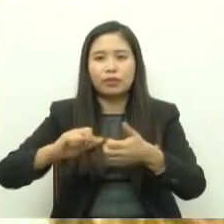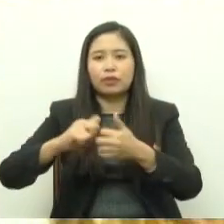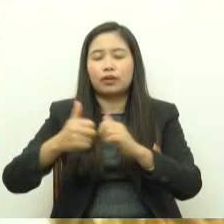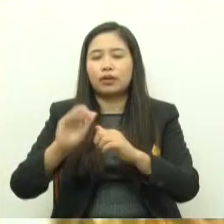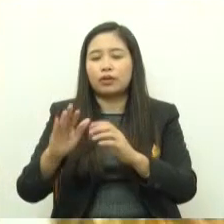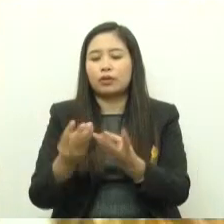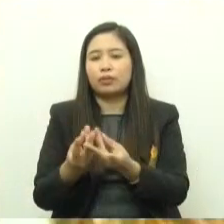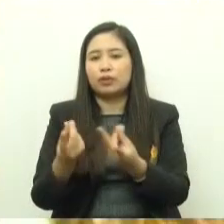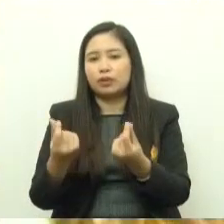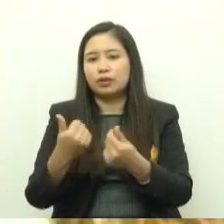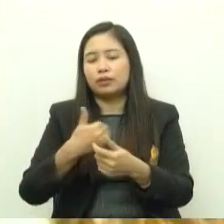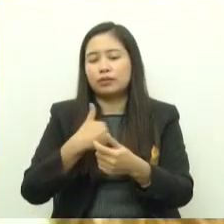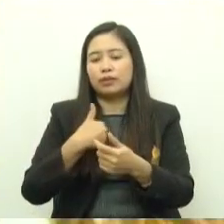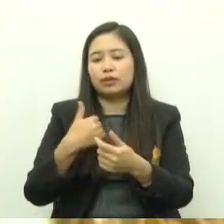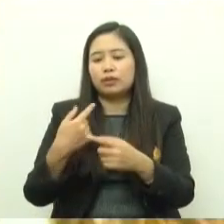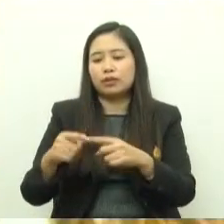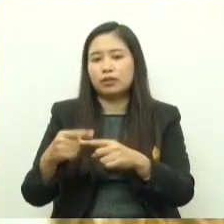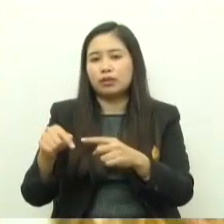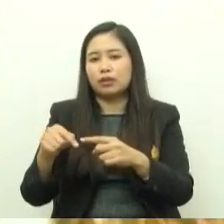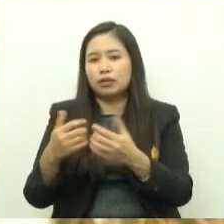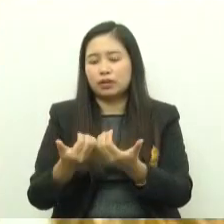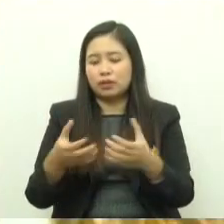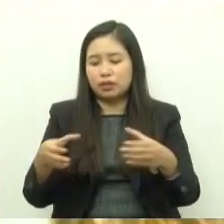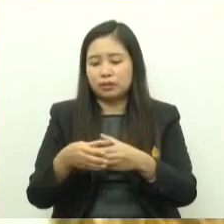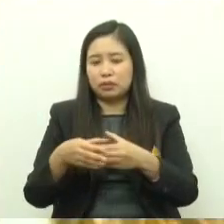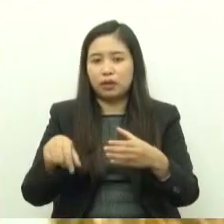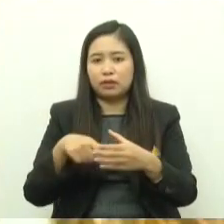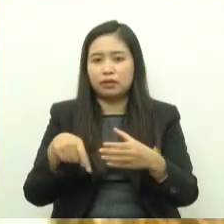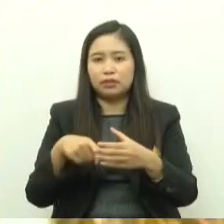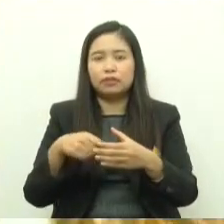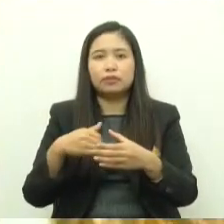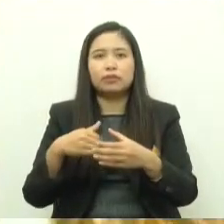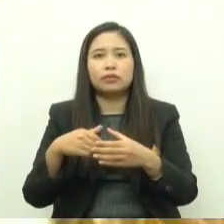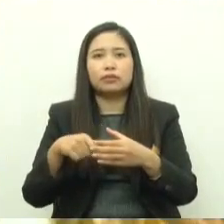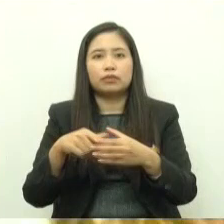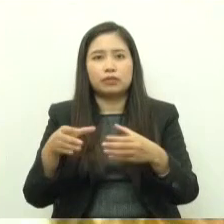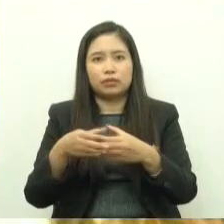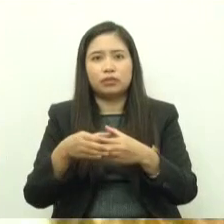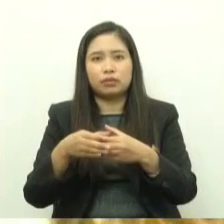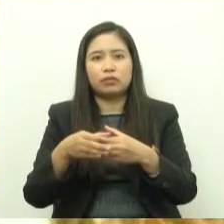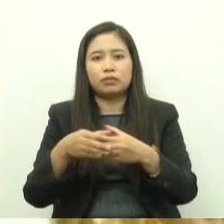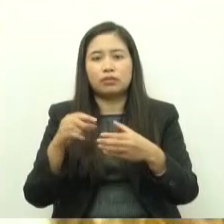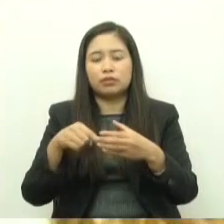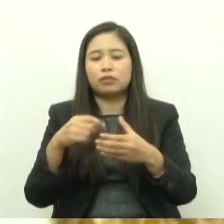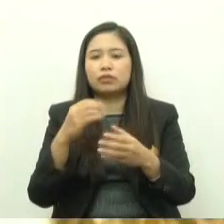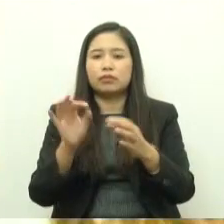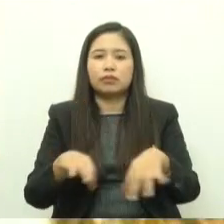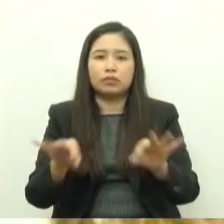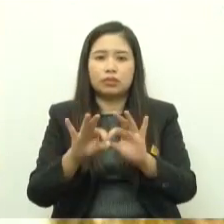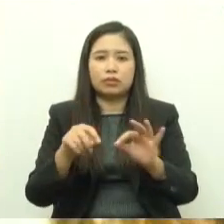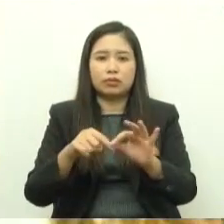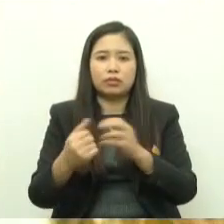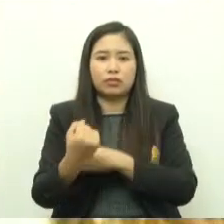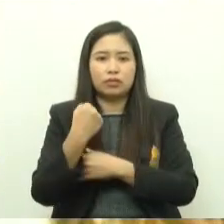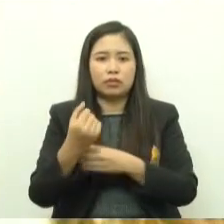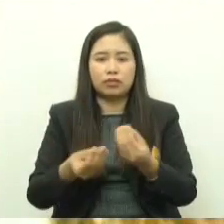หรือการสืบสารสิ่งที่ดีที่เป็นวัฒนธรรมที่ดีงามของเรานะคะอันนี้ก็เป็นส่วนที่เป็นจุดแข็งนะคะอีกเรื่องนึงที่สนอง